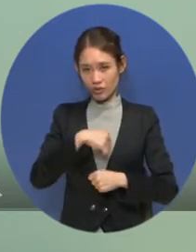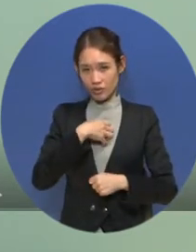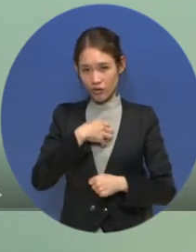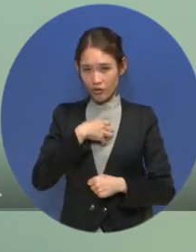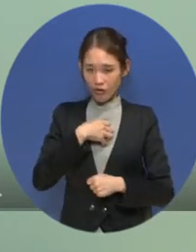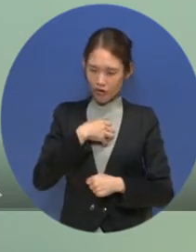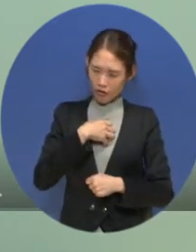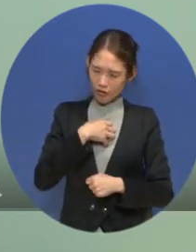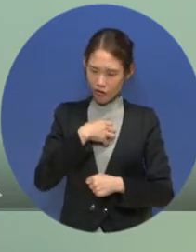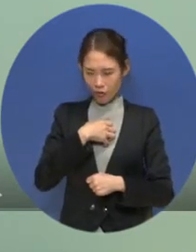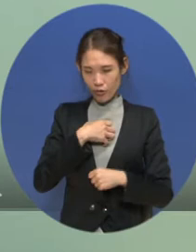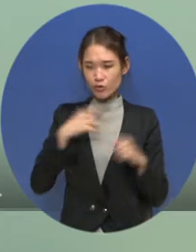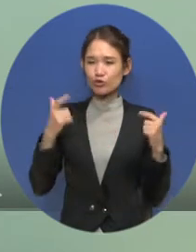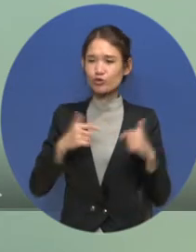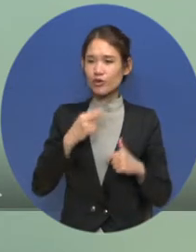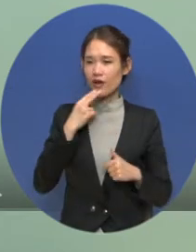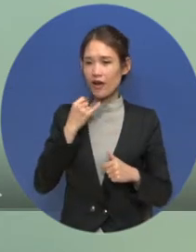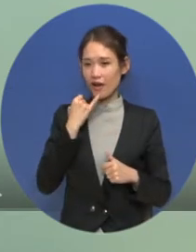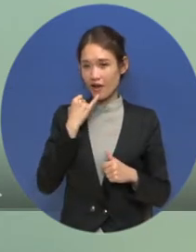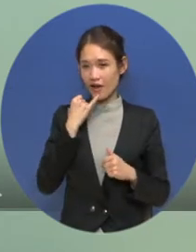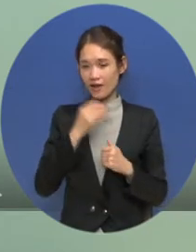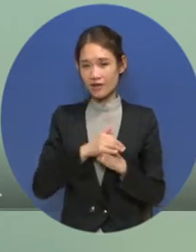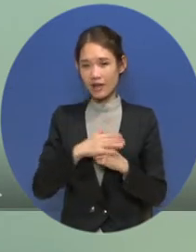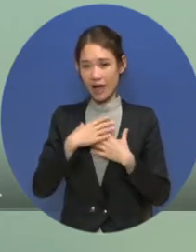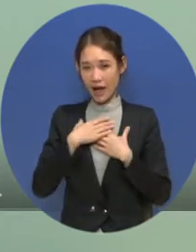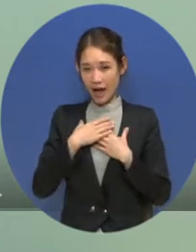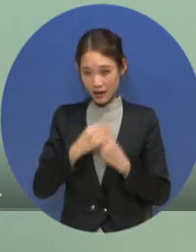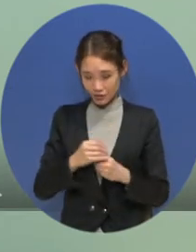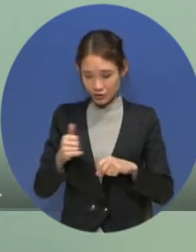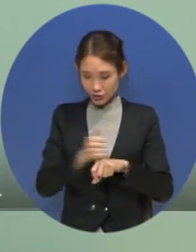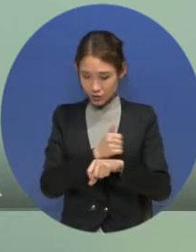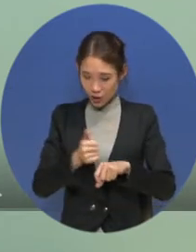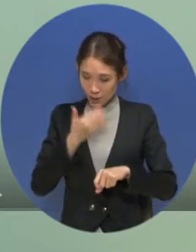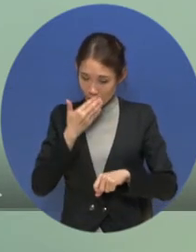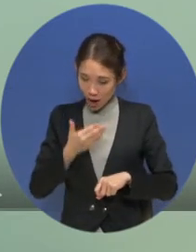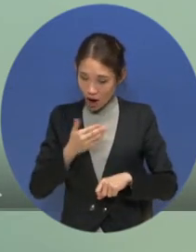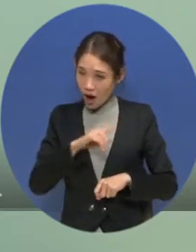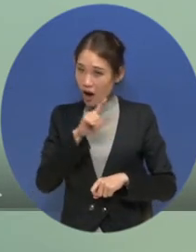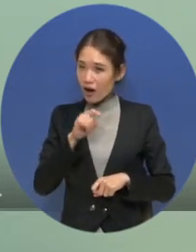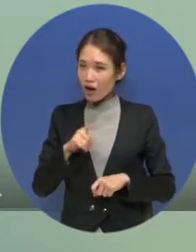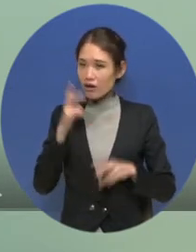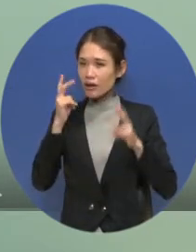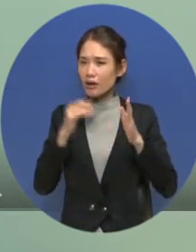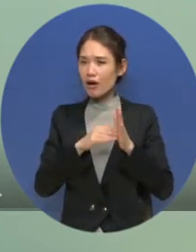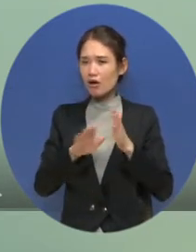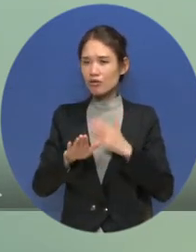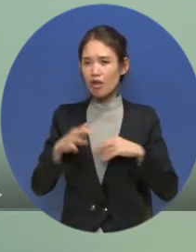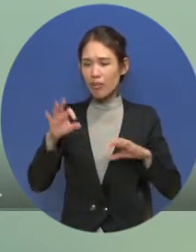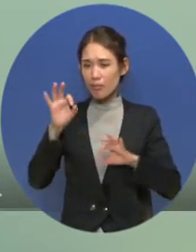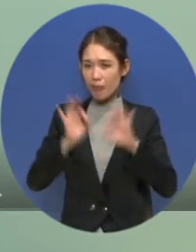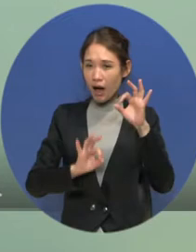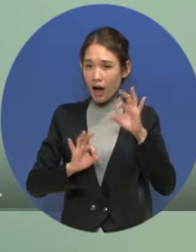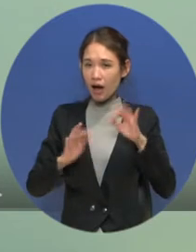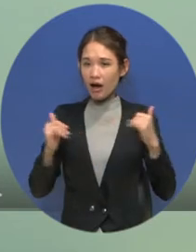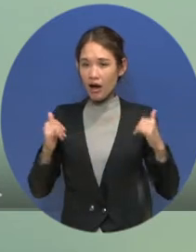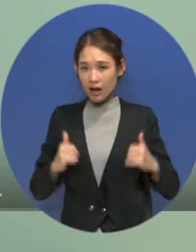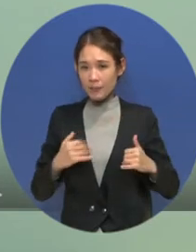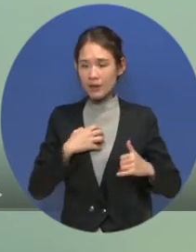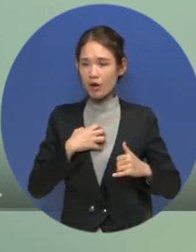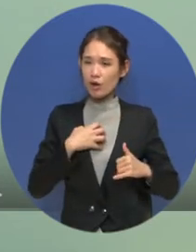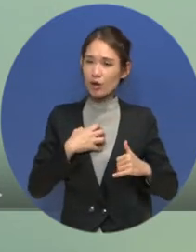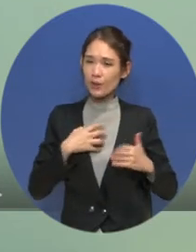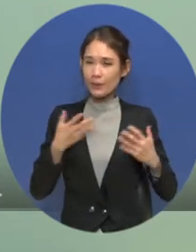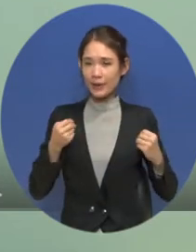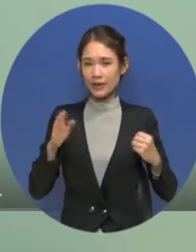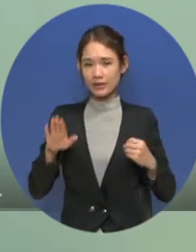좀 많이 줄었습니다. 안전하게 출근할 수 있을까? 퇴근할 때 무슨 사고가 나진 않을까? 이런 걱정을 굉장히 많이